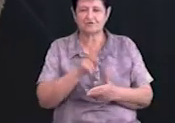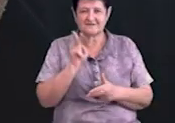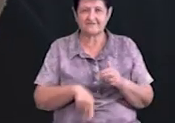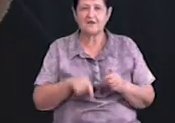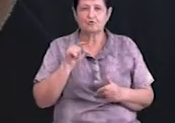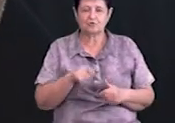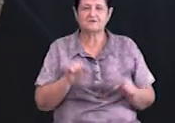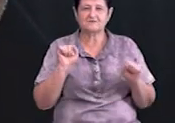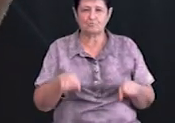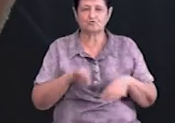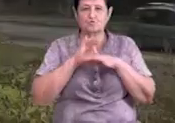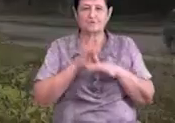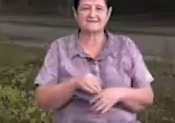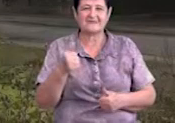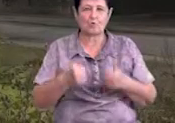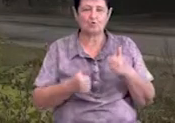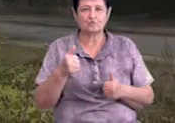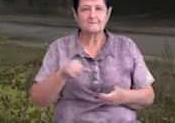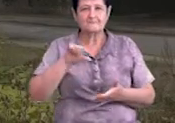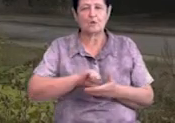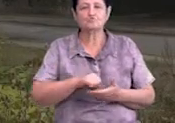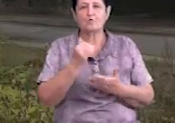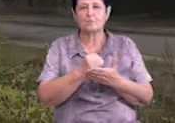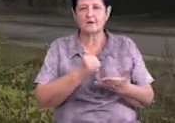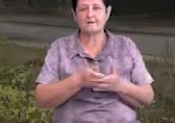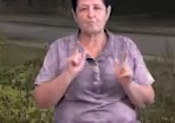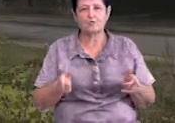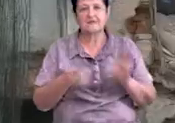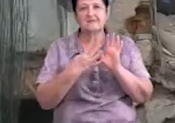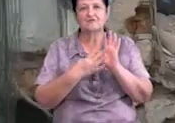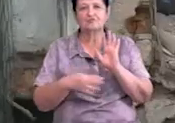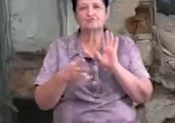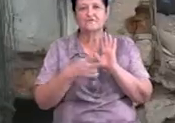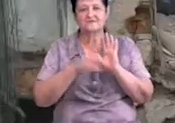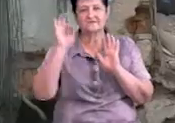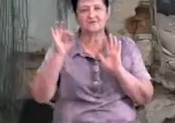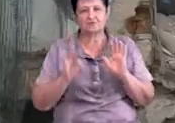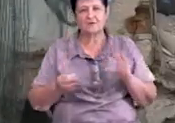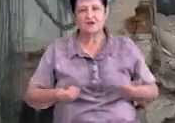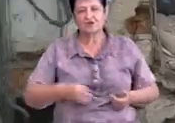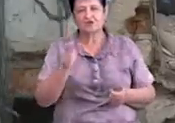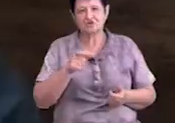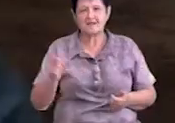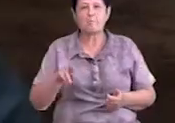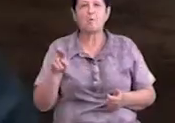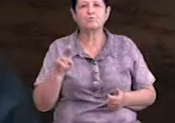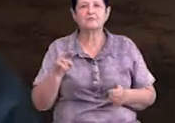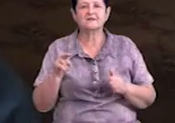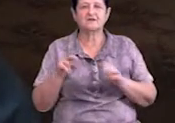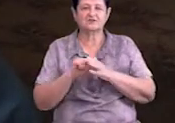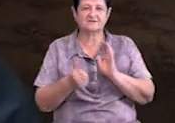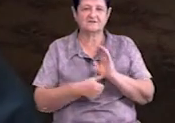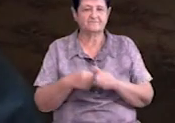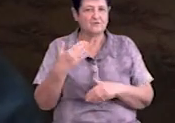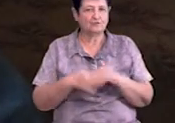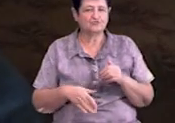ж зможуть провести конкурс. На участь у програмі погодилися 98% жителів Попудренка, 16. Ви знаєте, вже з